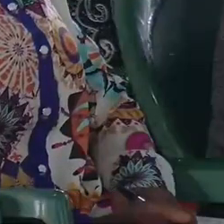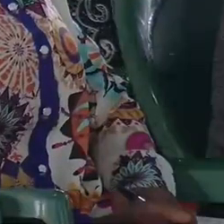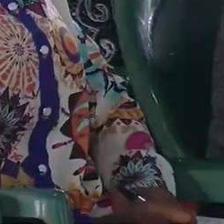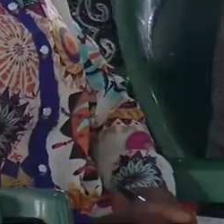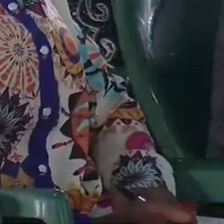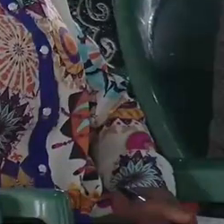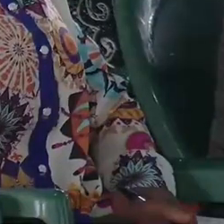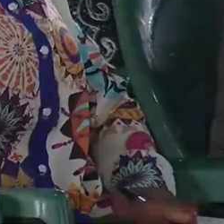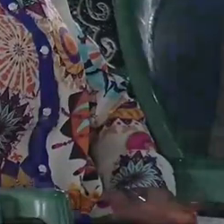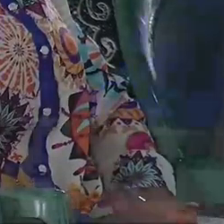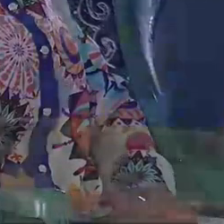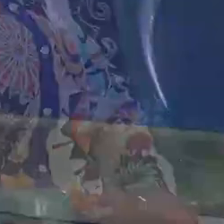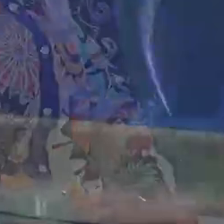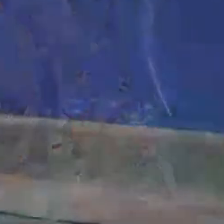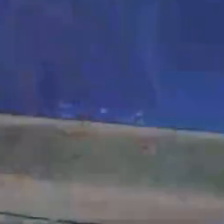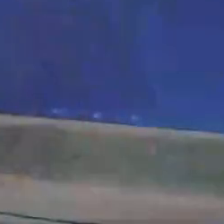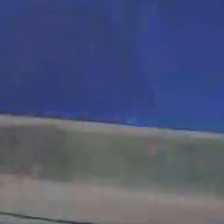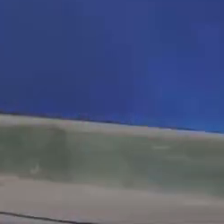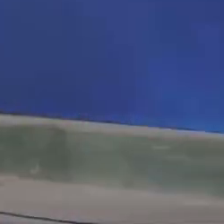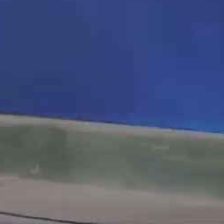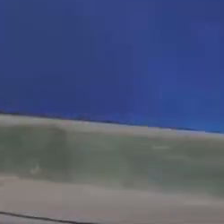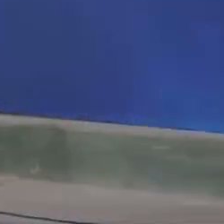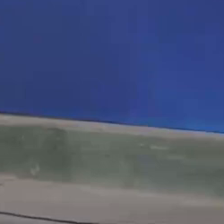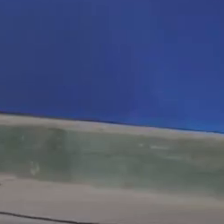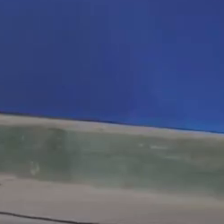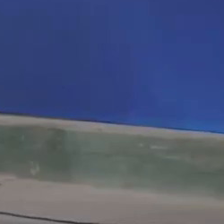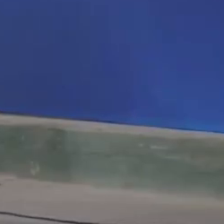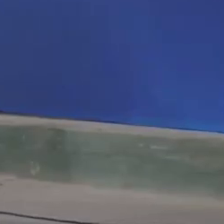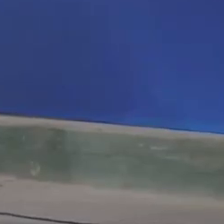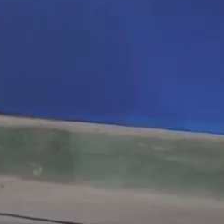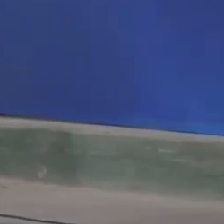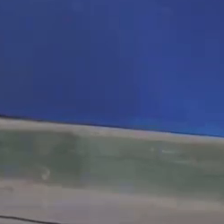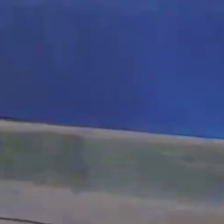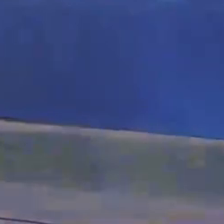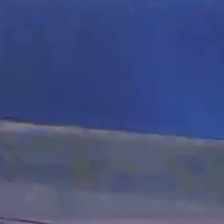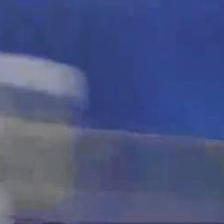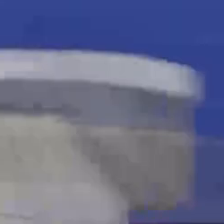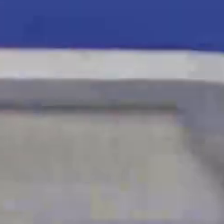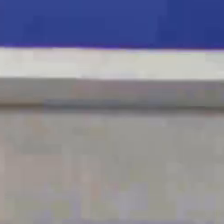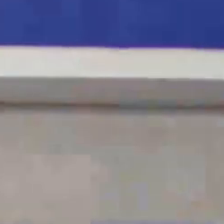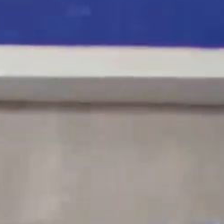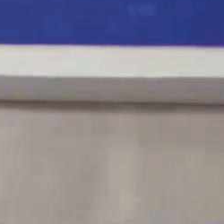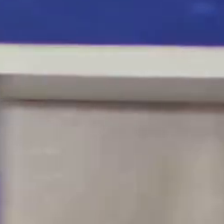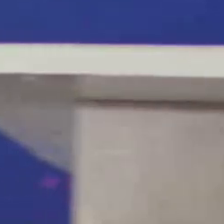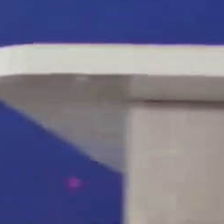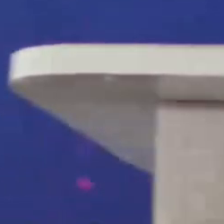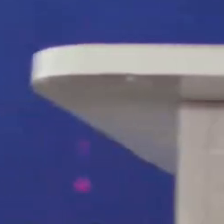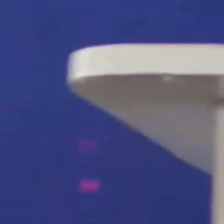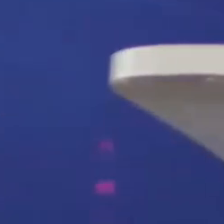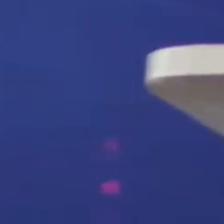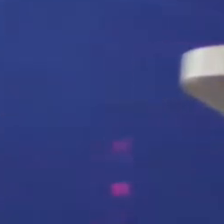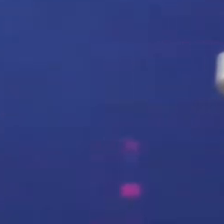espoirs et vous voulez aller à la destination si vous êtes environné par ces gens-là